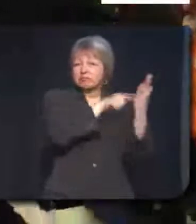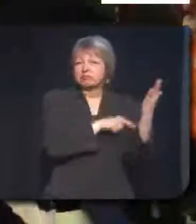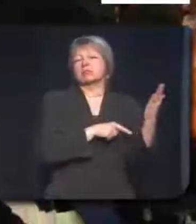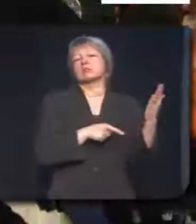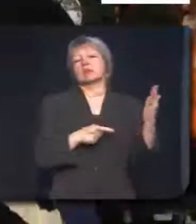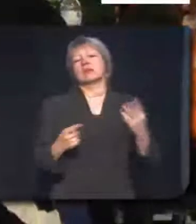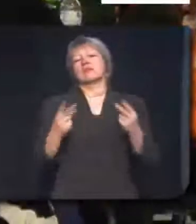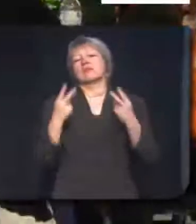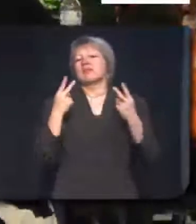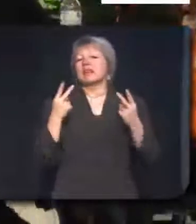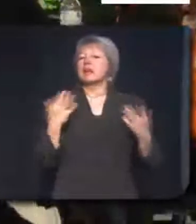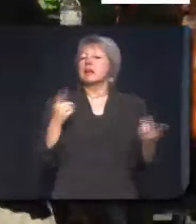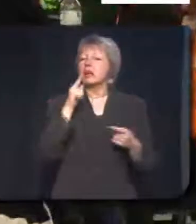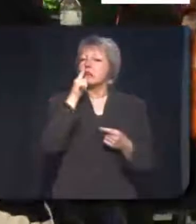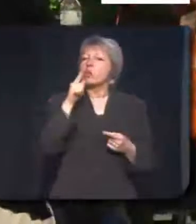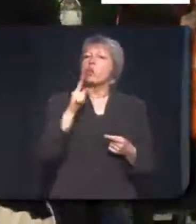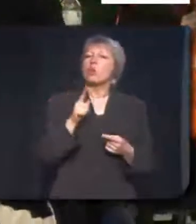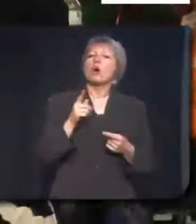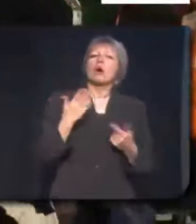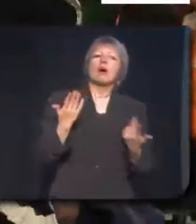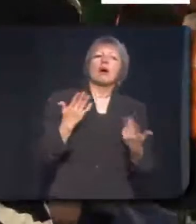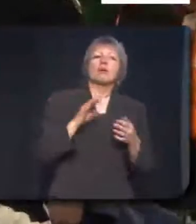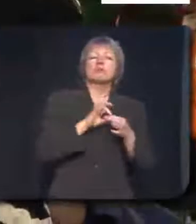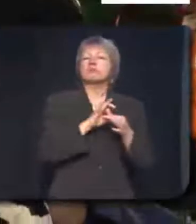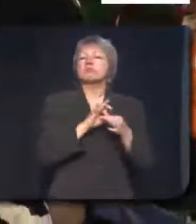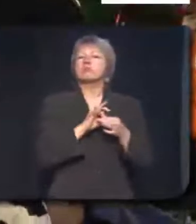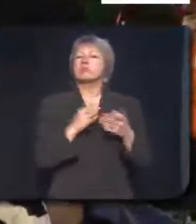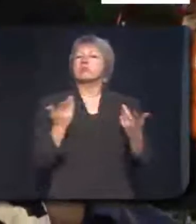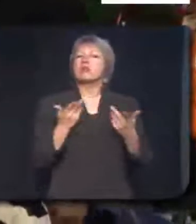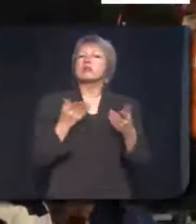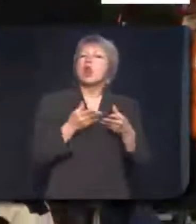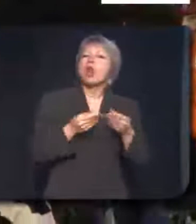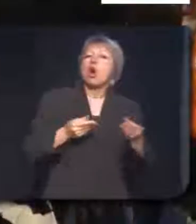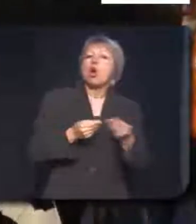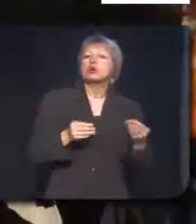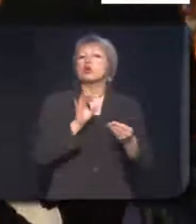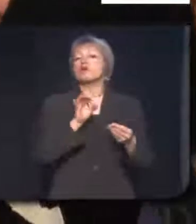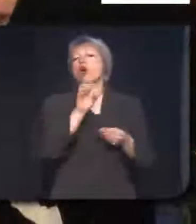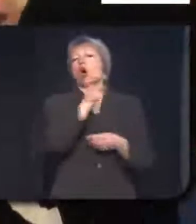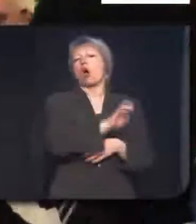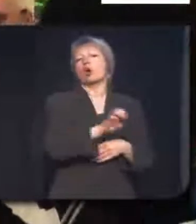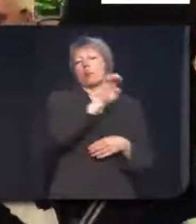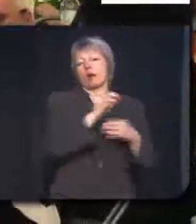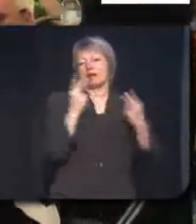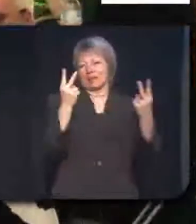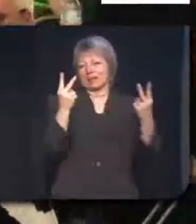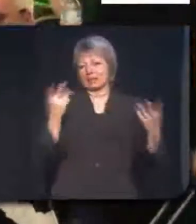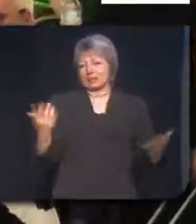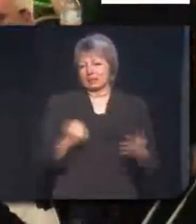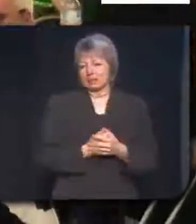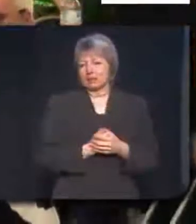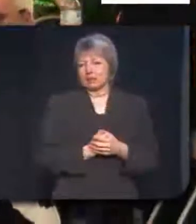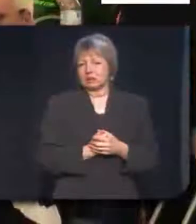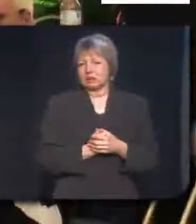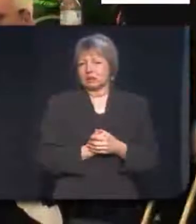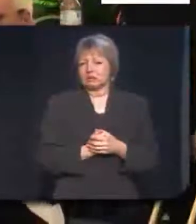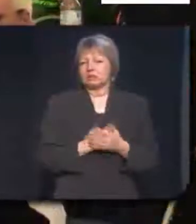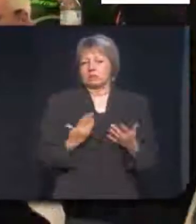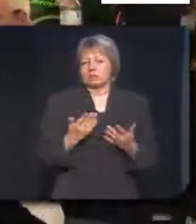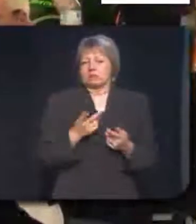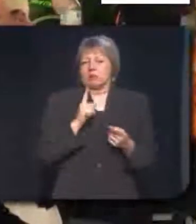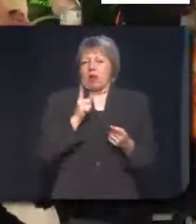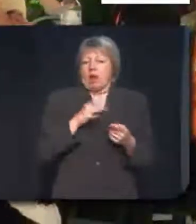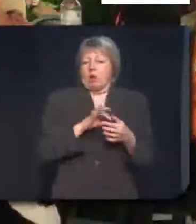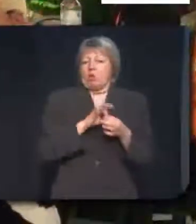ähm für Lösungen die wir auf europäischer Ebene finden müssen und das sind vor allem auch die ist ein Kernthemen also